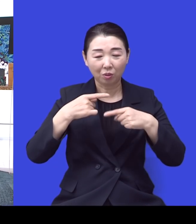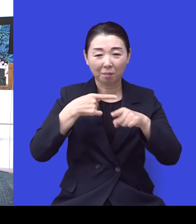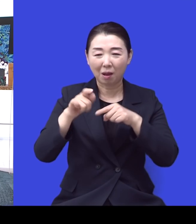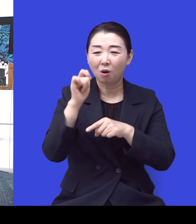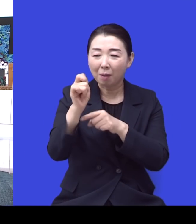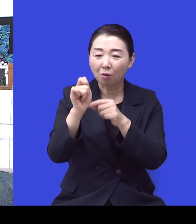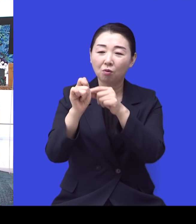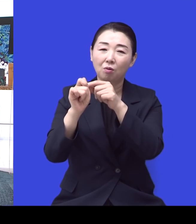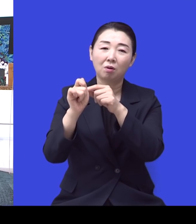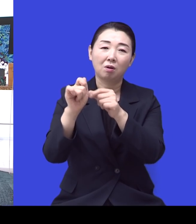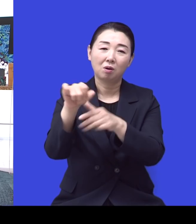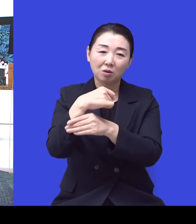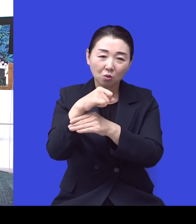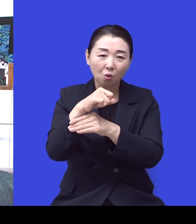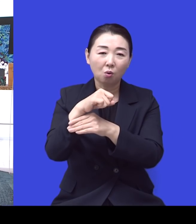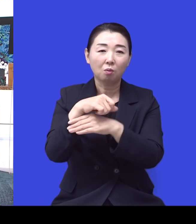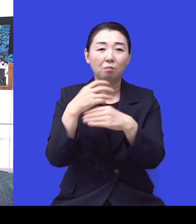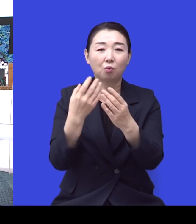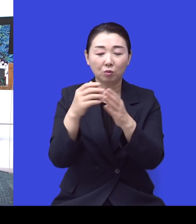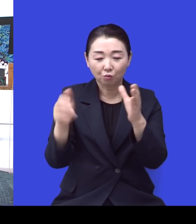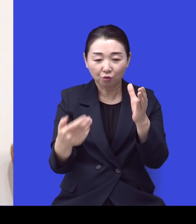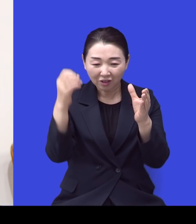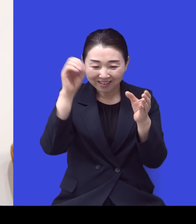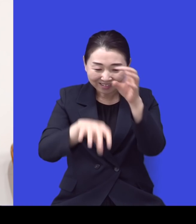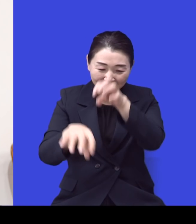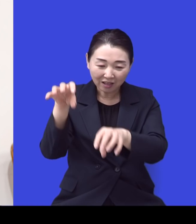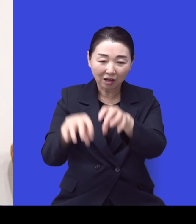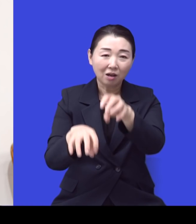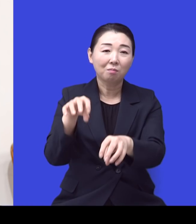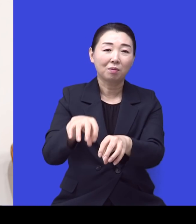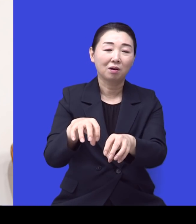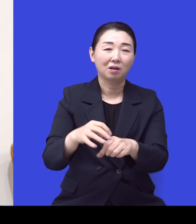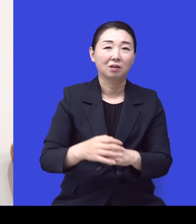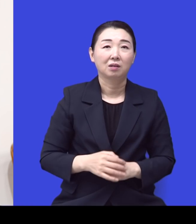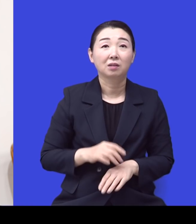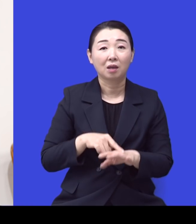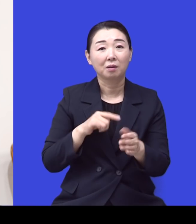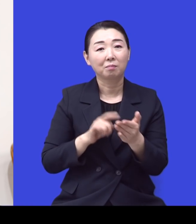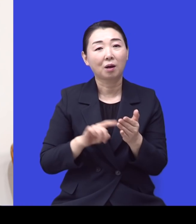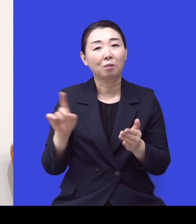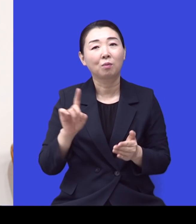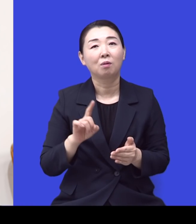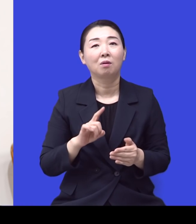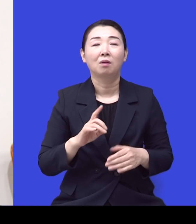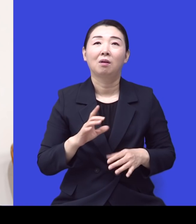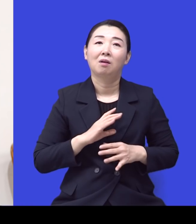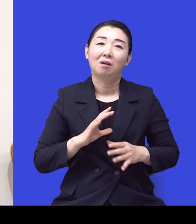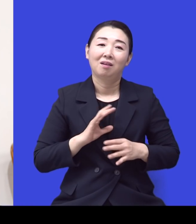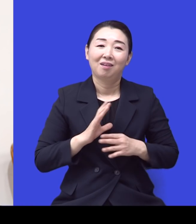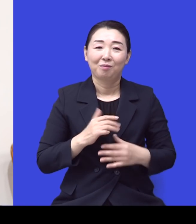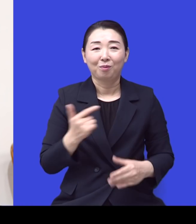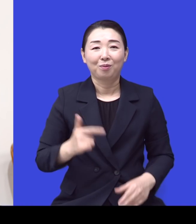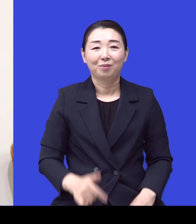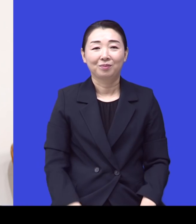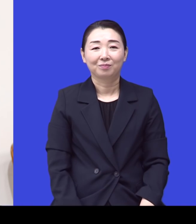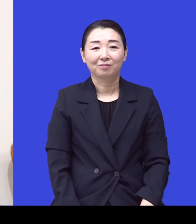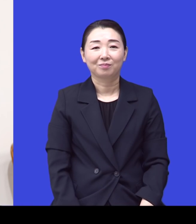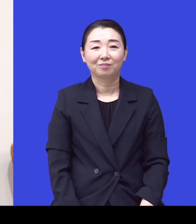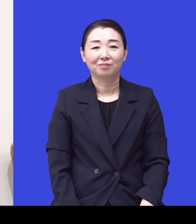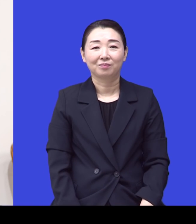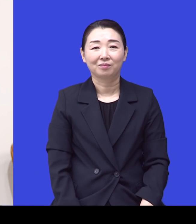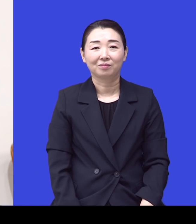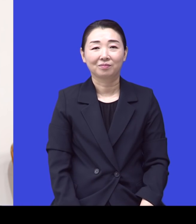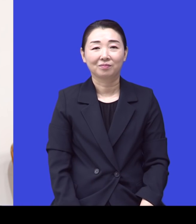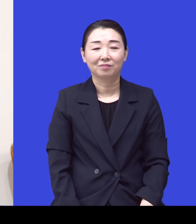방울 이거를 다 구덩이에 집어넣고 네. 그러니까 그때 제가 마음속에 얼마나 떨림과 두려움이 있었는지